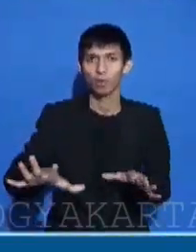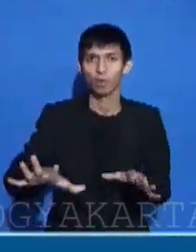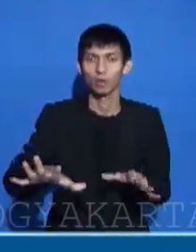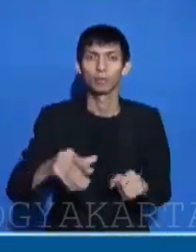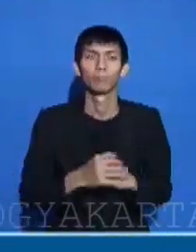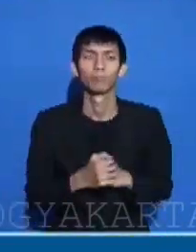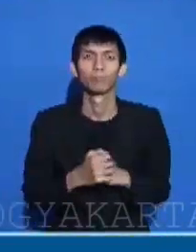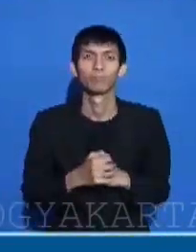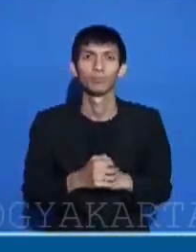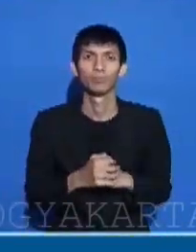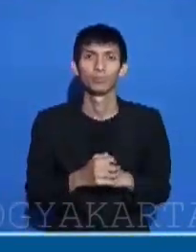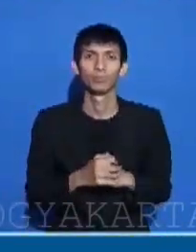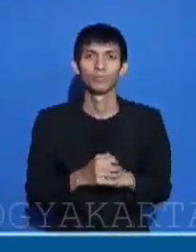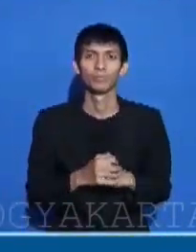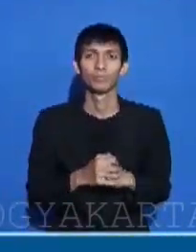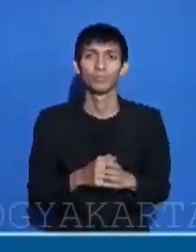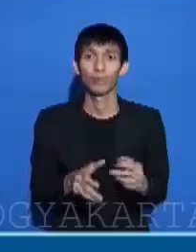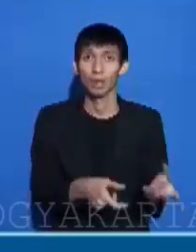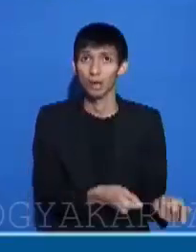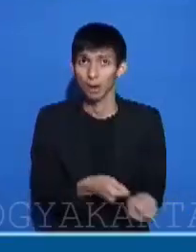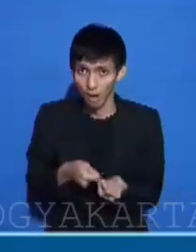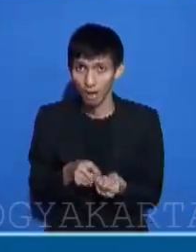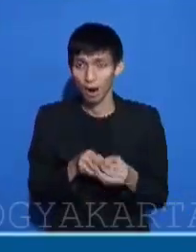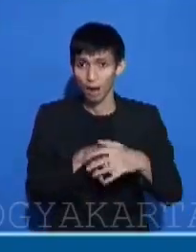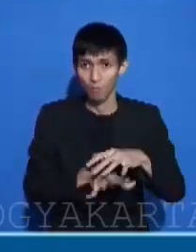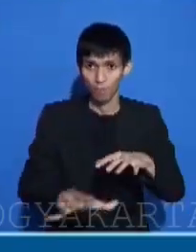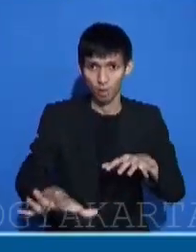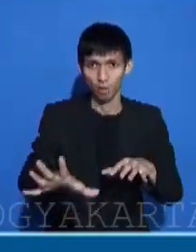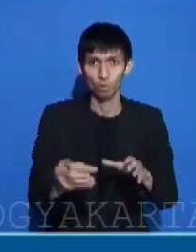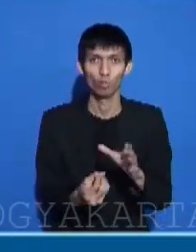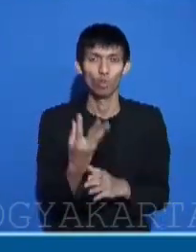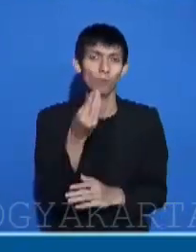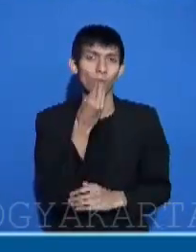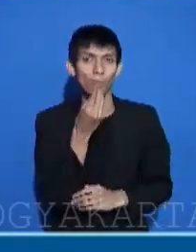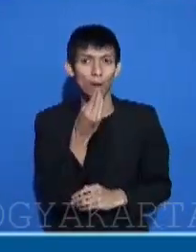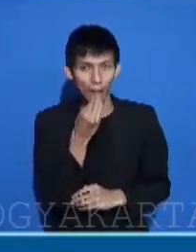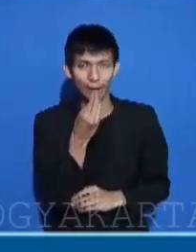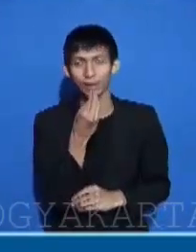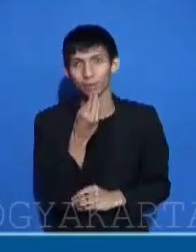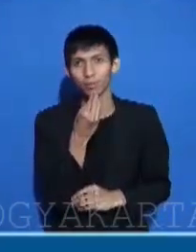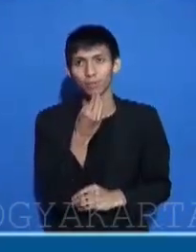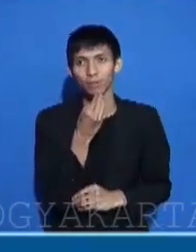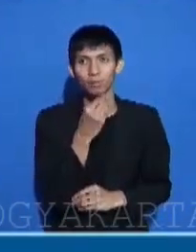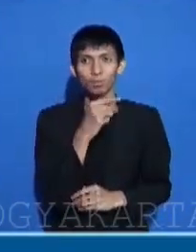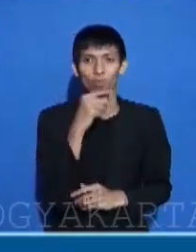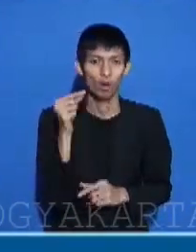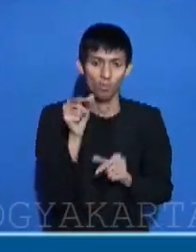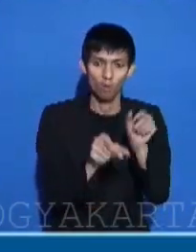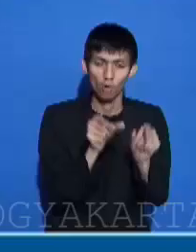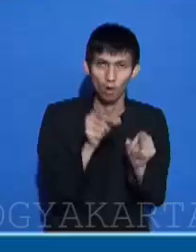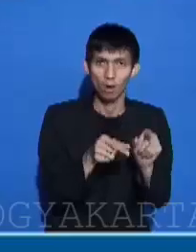rambat tel rambat mujudaken salah setunggaling sumber pangan ingkang dumugi wedalik kanyataesih kathah